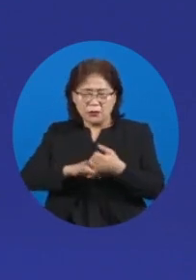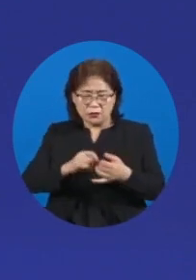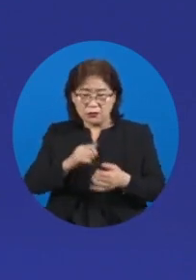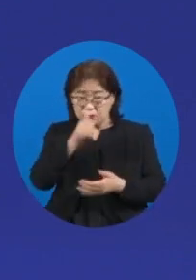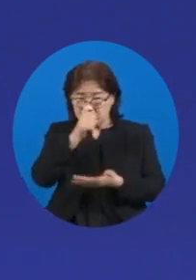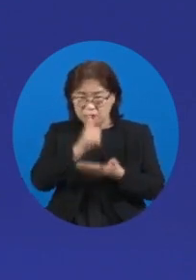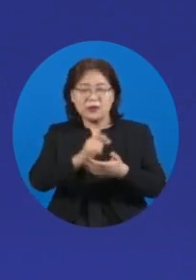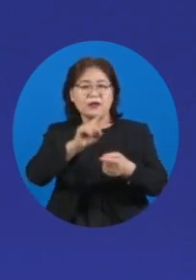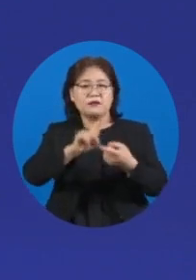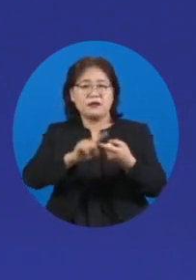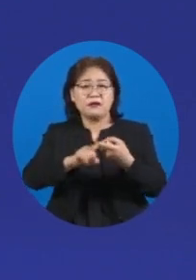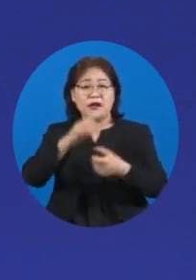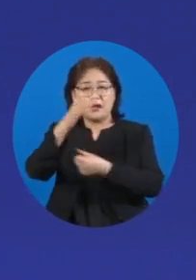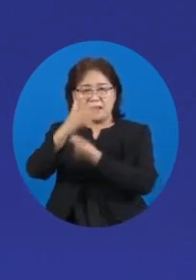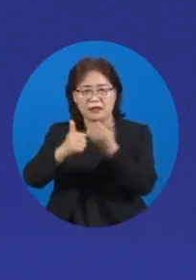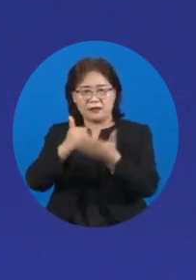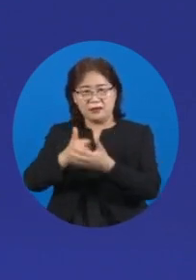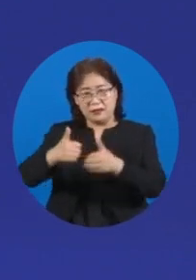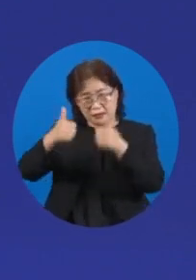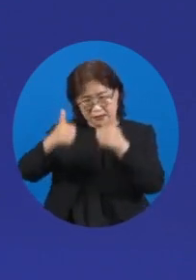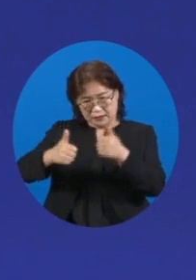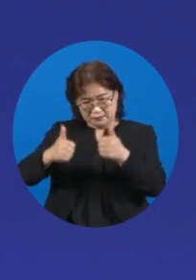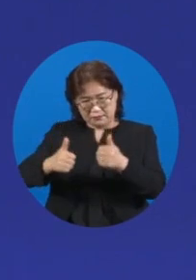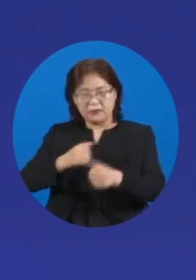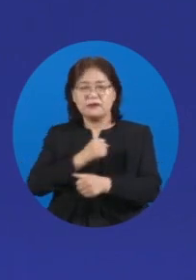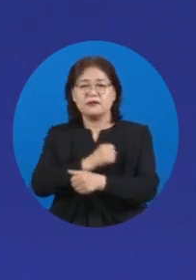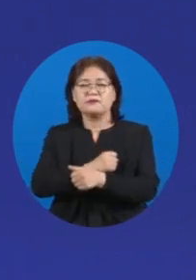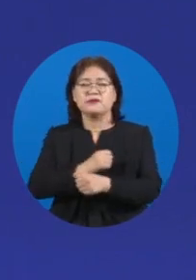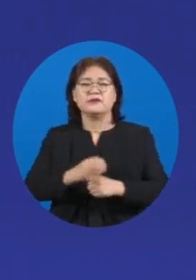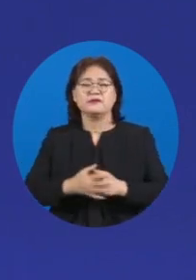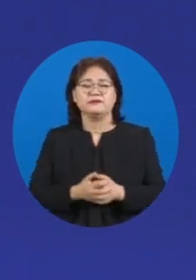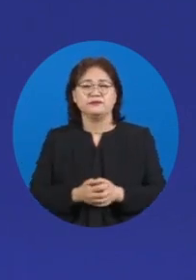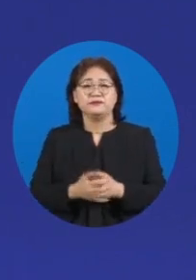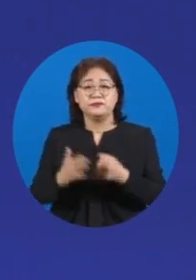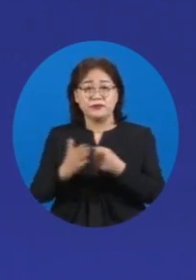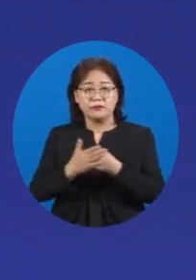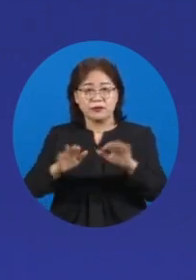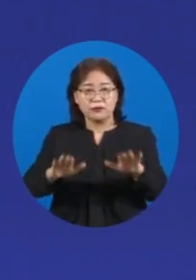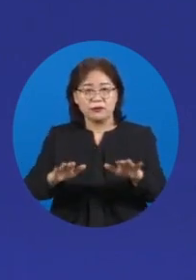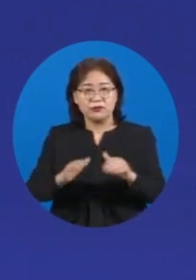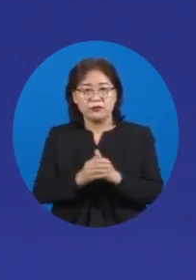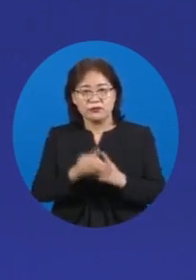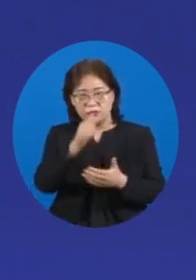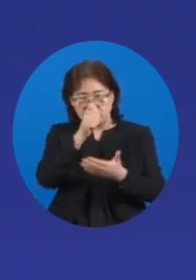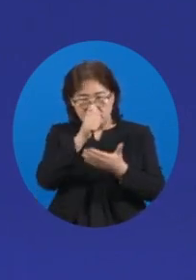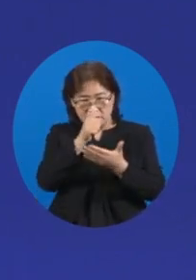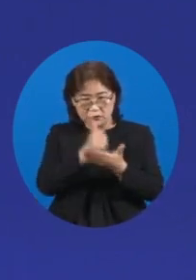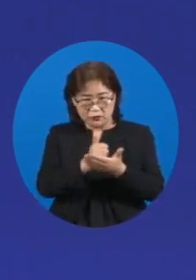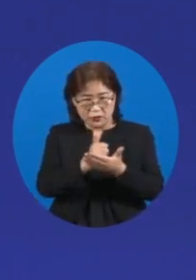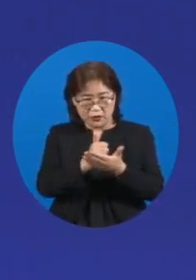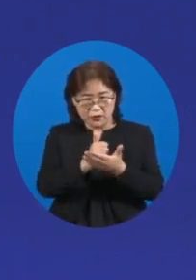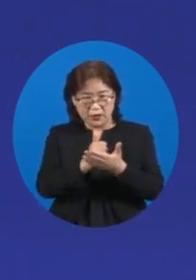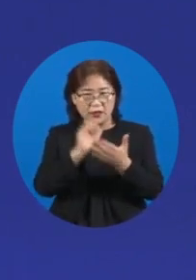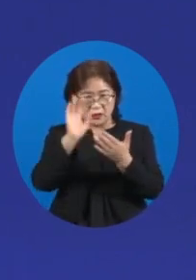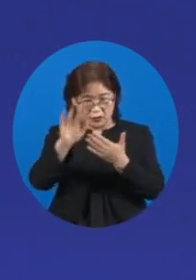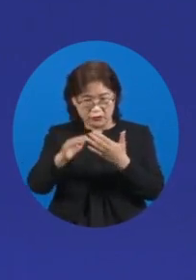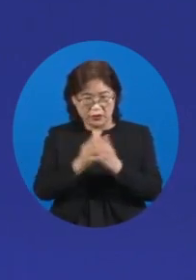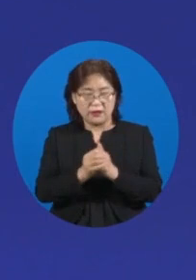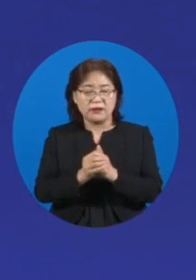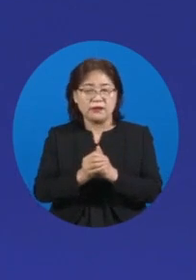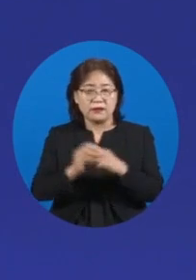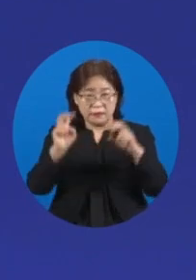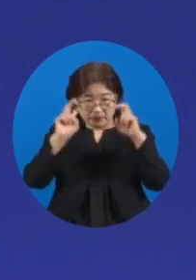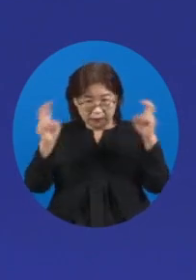대하여 하나님은 심판을 하 시 죠 그래서 오늘은 범죄의 그 이후에 하나님께서